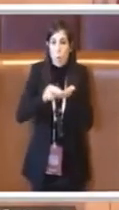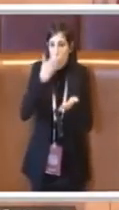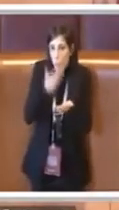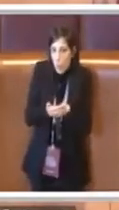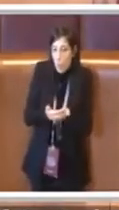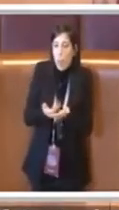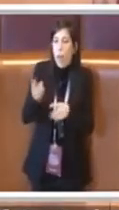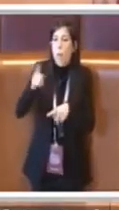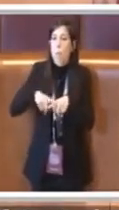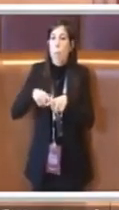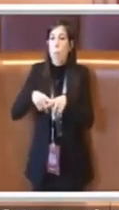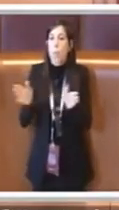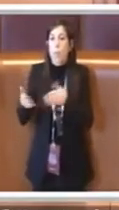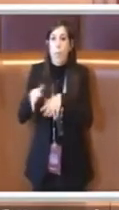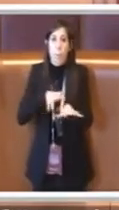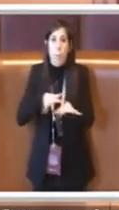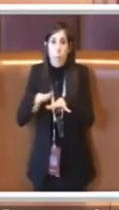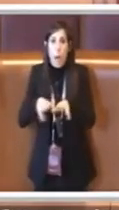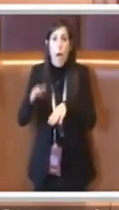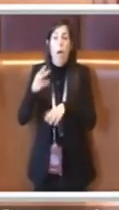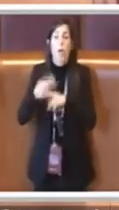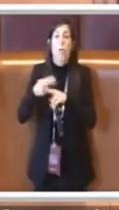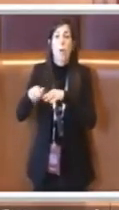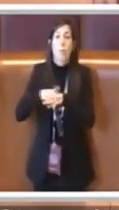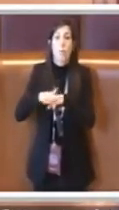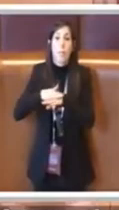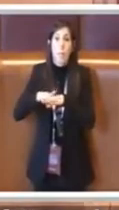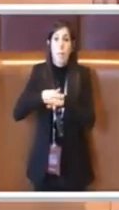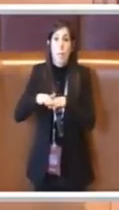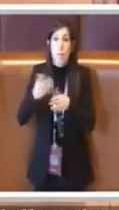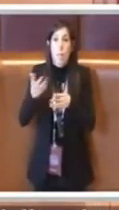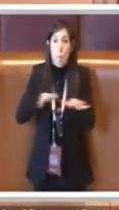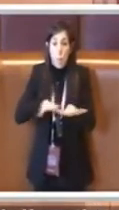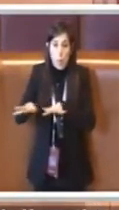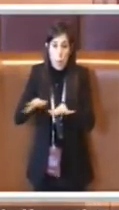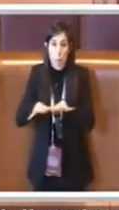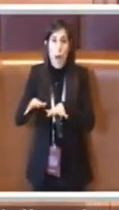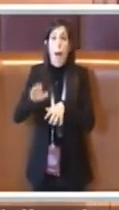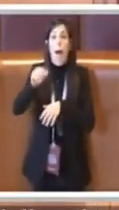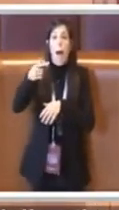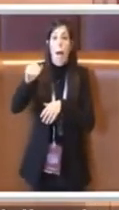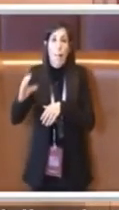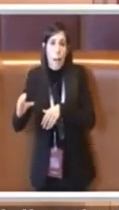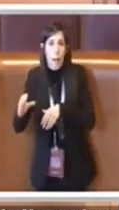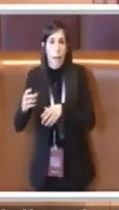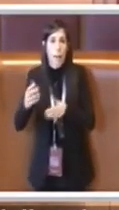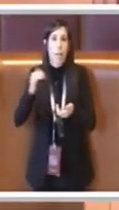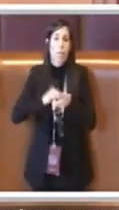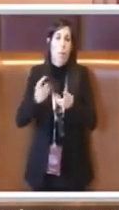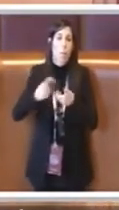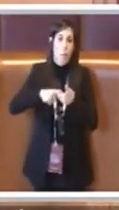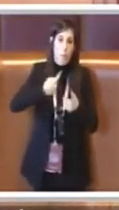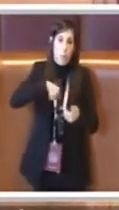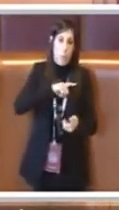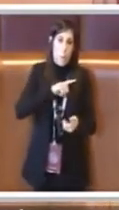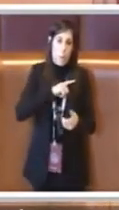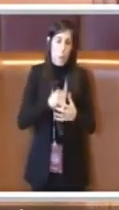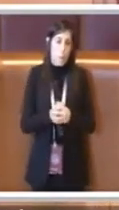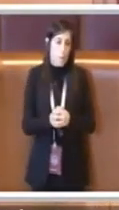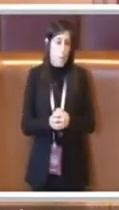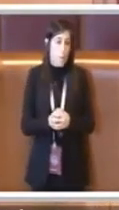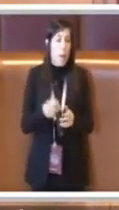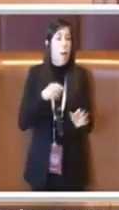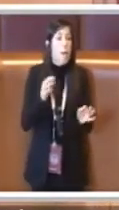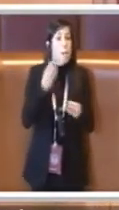al Dipartimento Mobilità, che a Roma Servizi per la Mobilità, a Roma Metropolitane, ATAC, le nostre società partecipate. Dicevo, se penso al